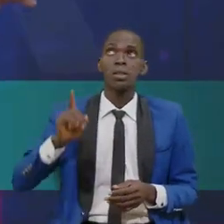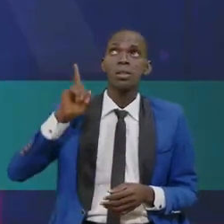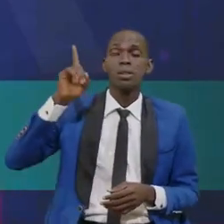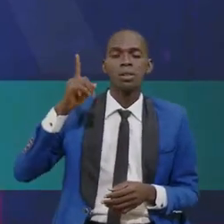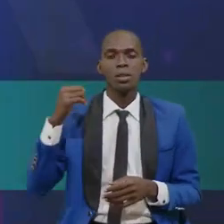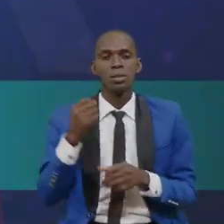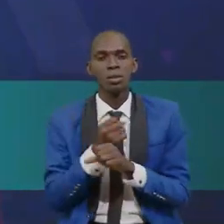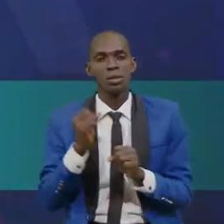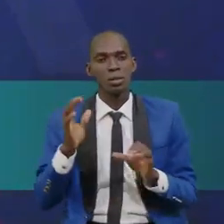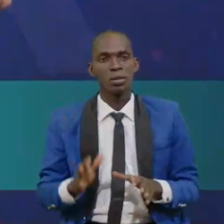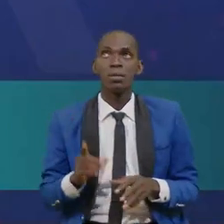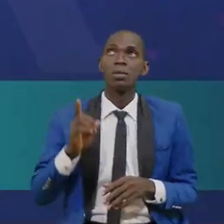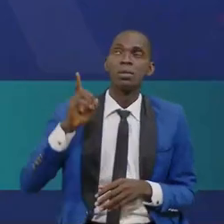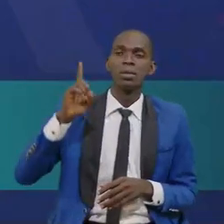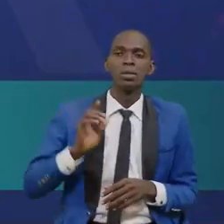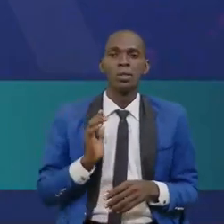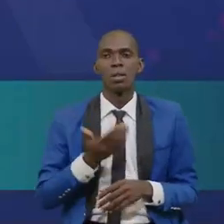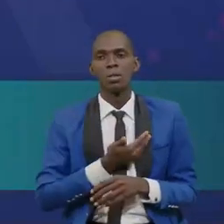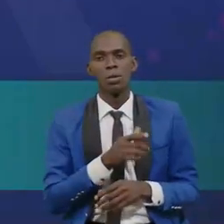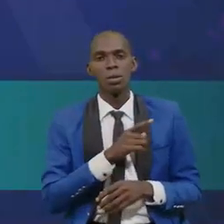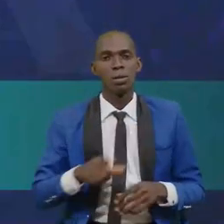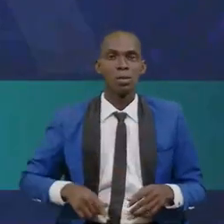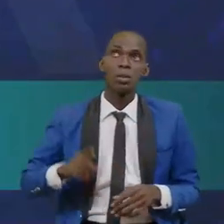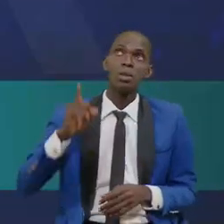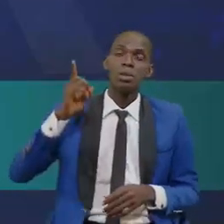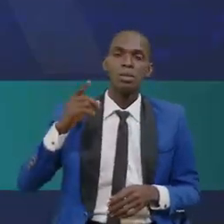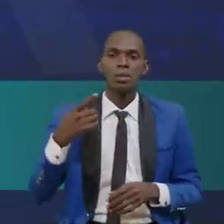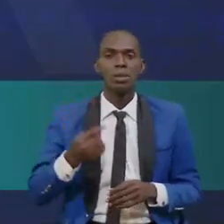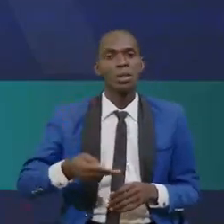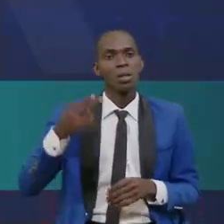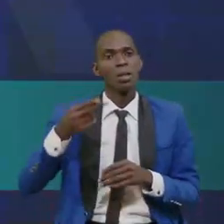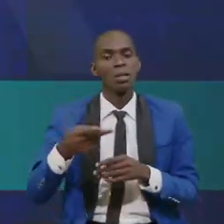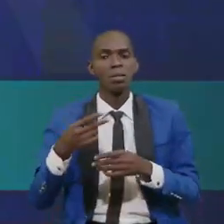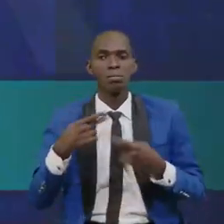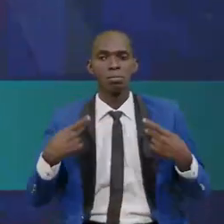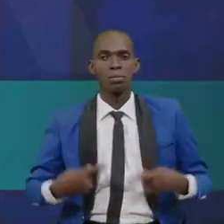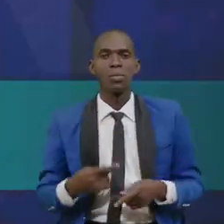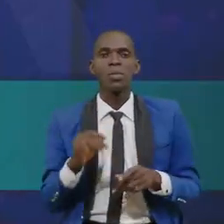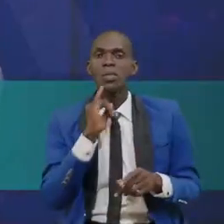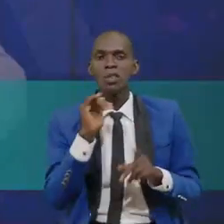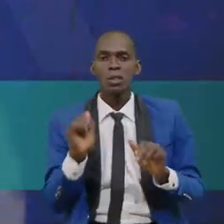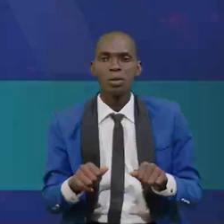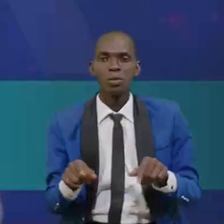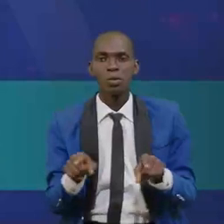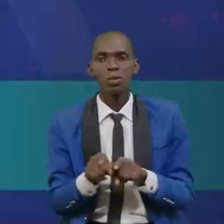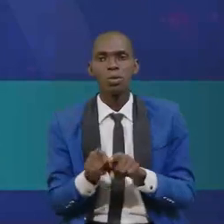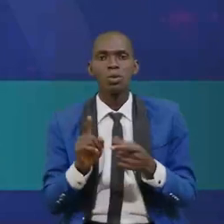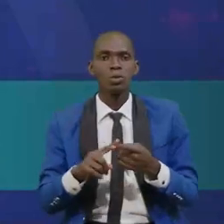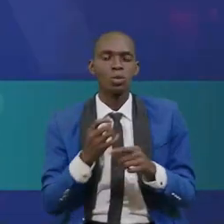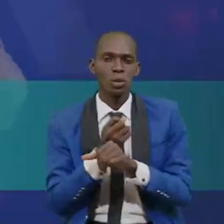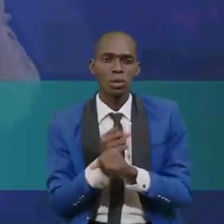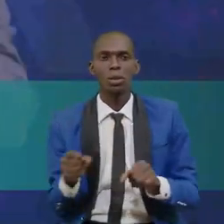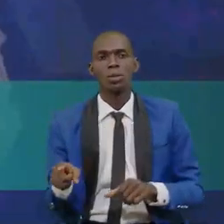qui, lui notre Seigneur, lui le souverain sacrificateur, il peut sauver